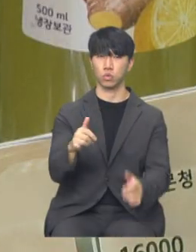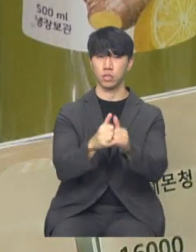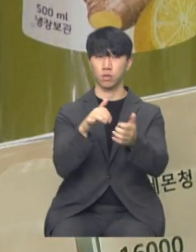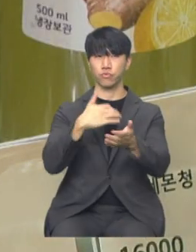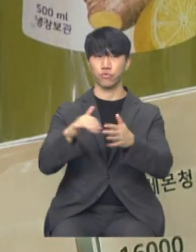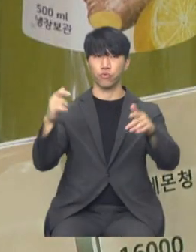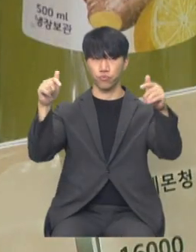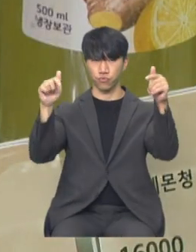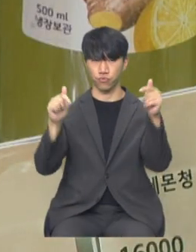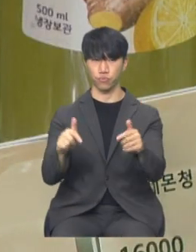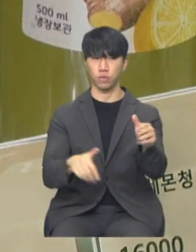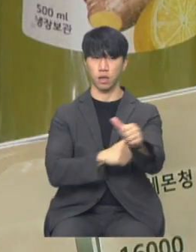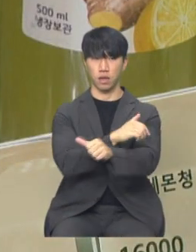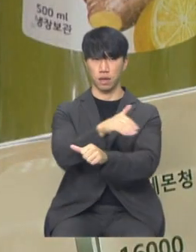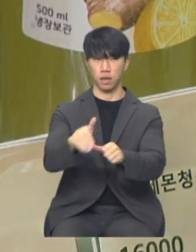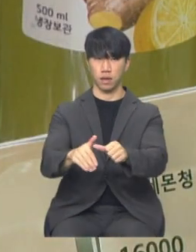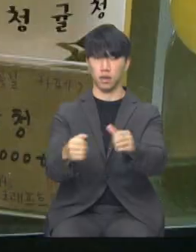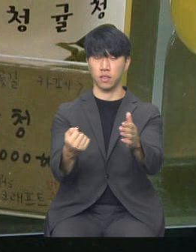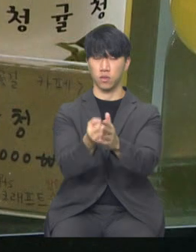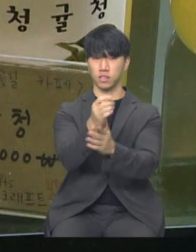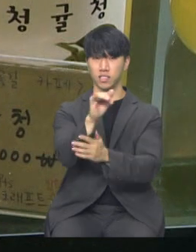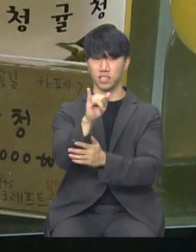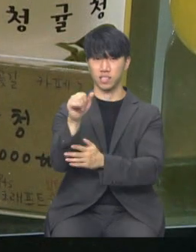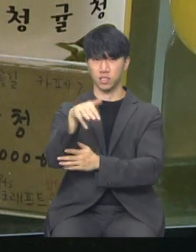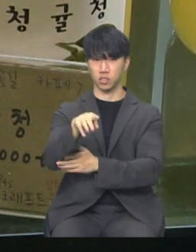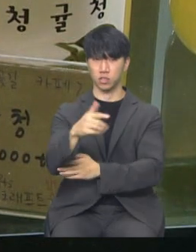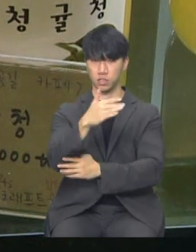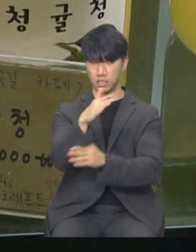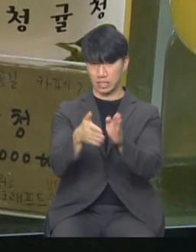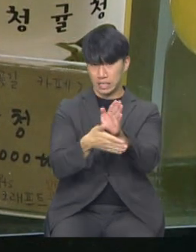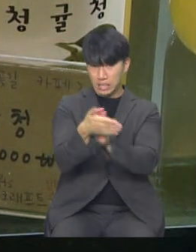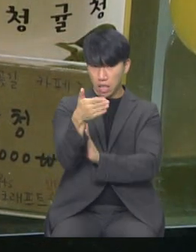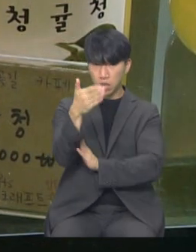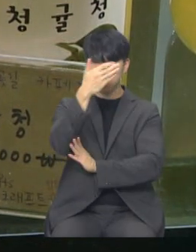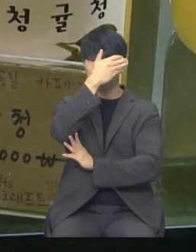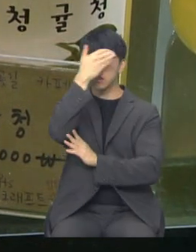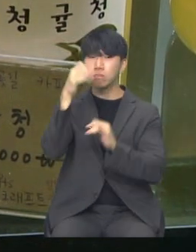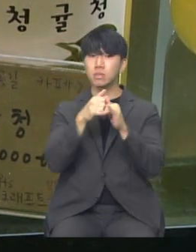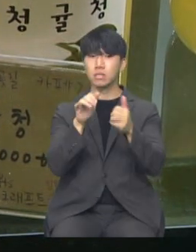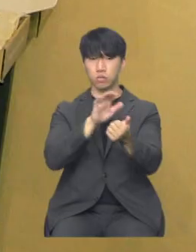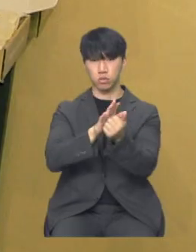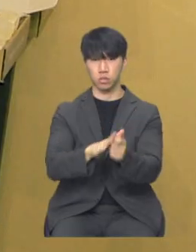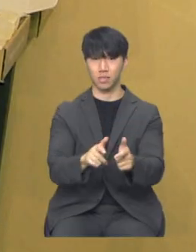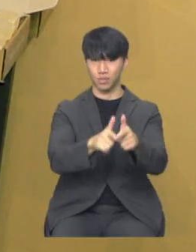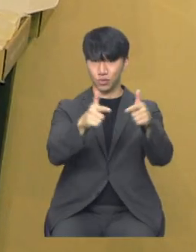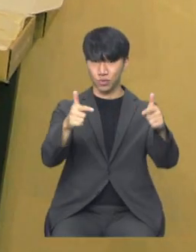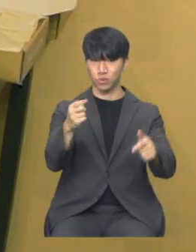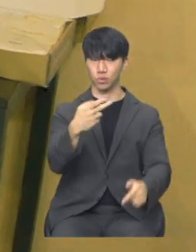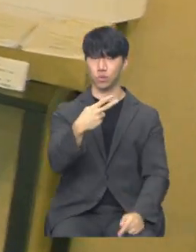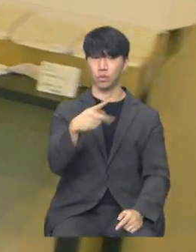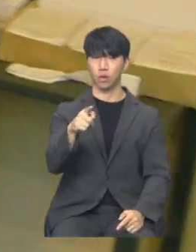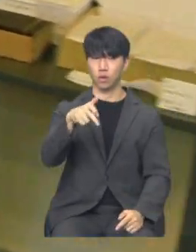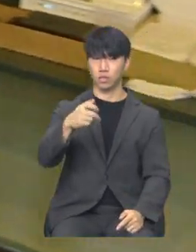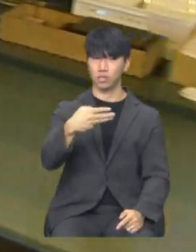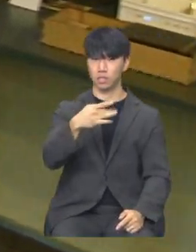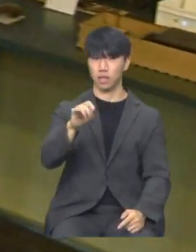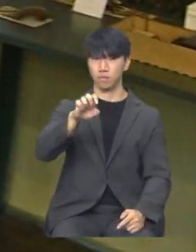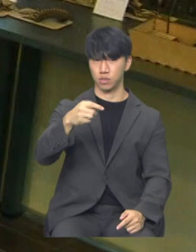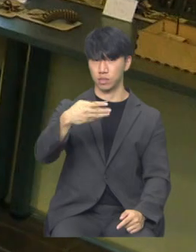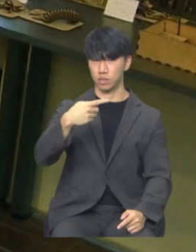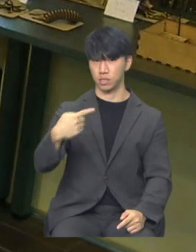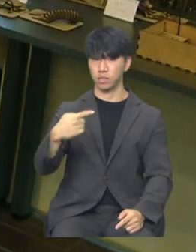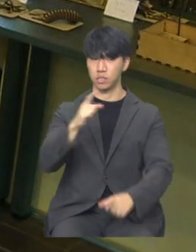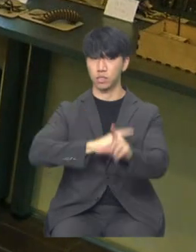상황. 이에 이천시는 청년 농업인 지원을 다양화하는 한편 더 크래프트를 비롯한 시설도 늘려간다는